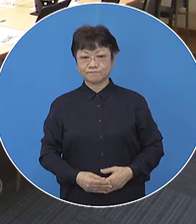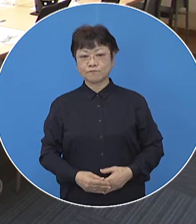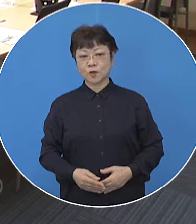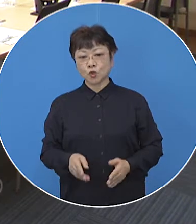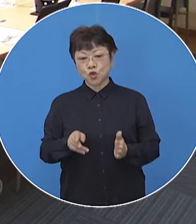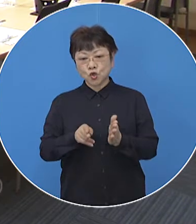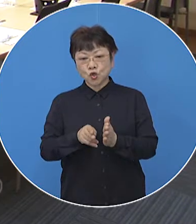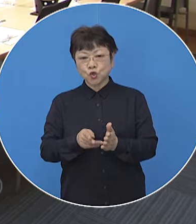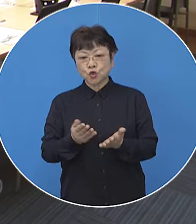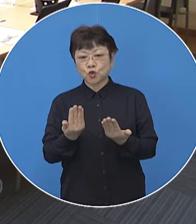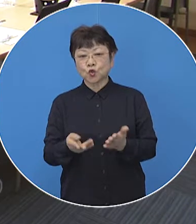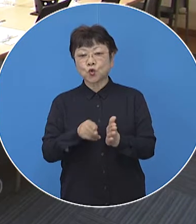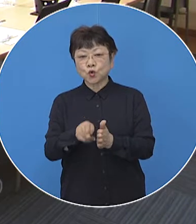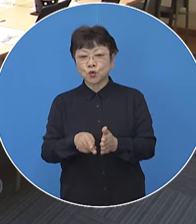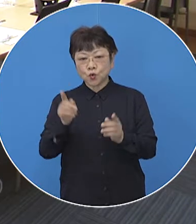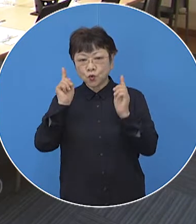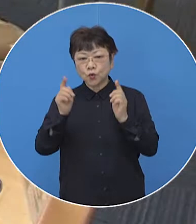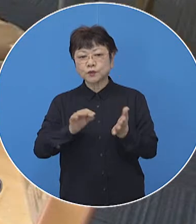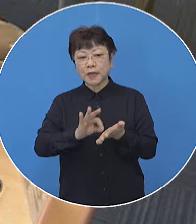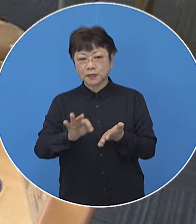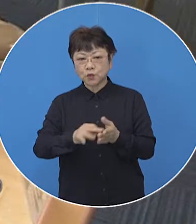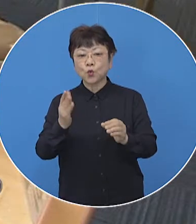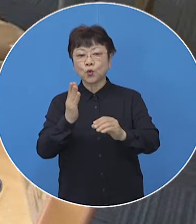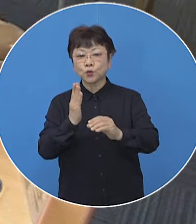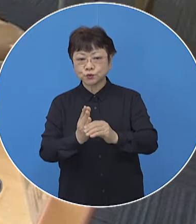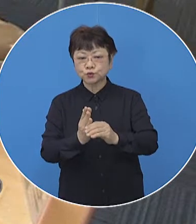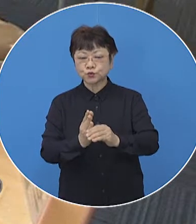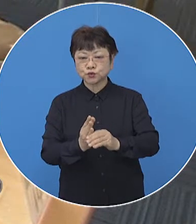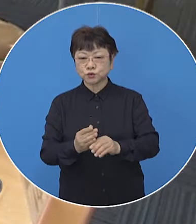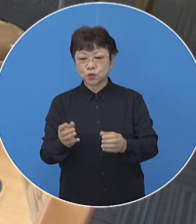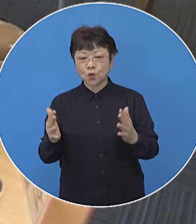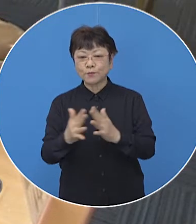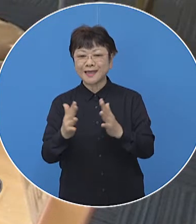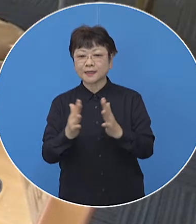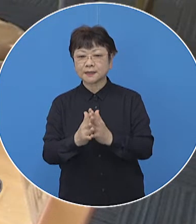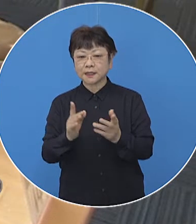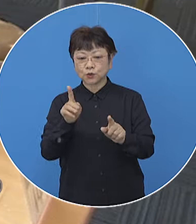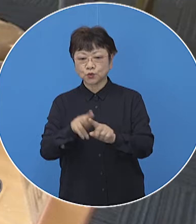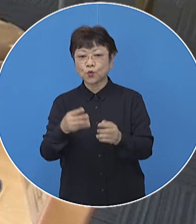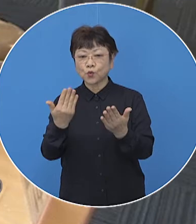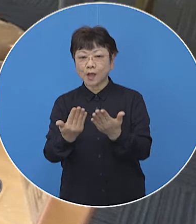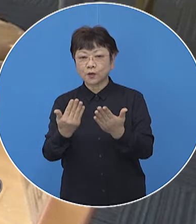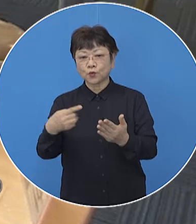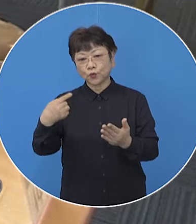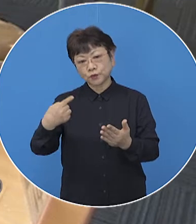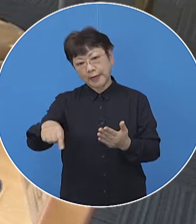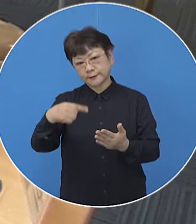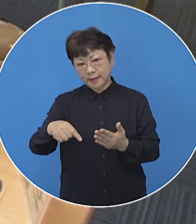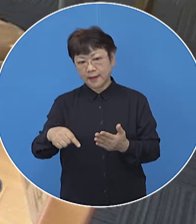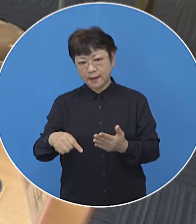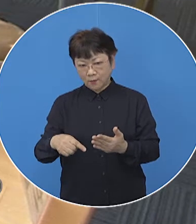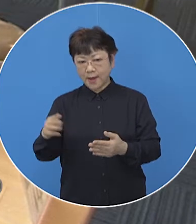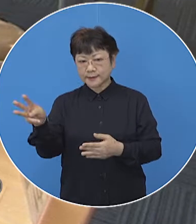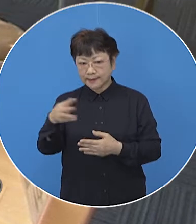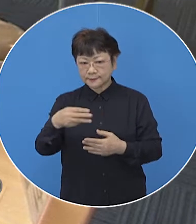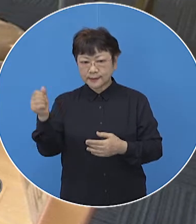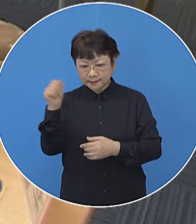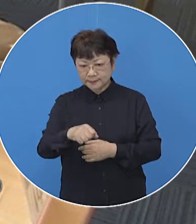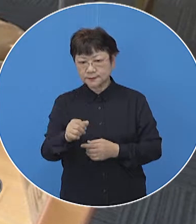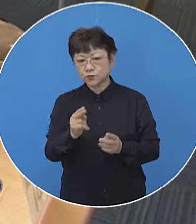この日修学旅行で利用していた宮崎県の小学校の先生は第三者認証制度について